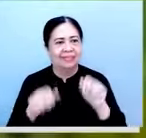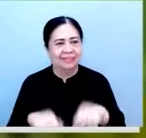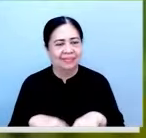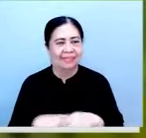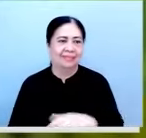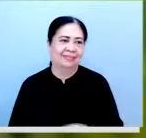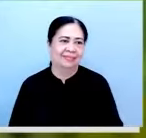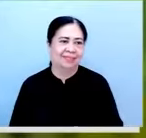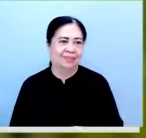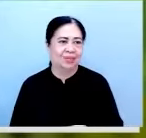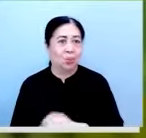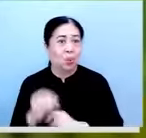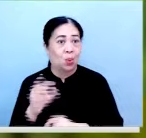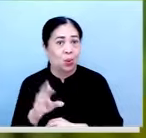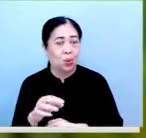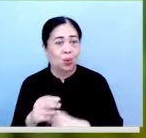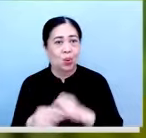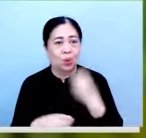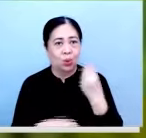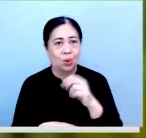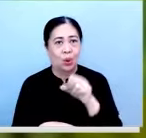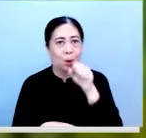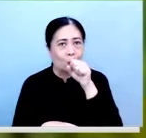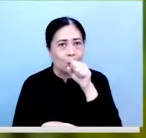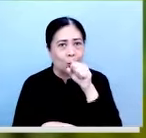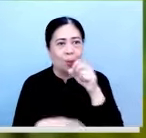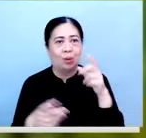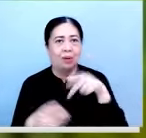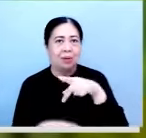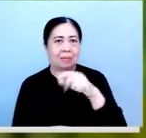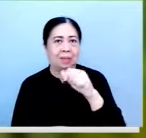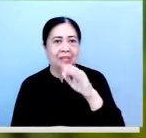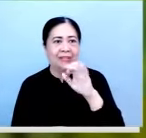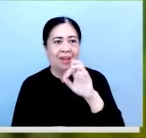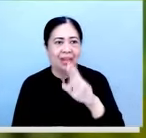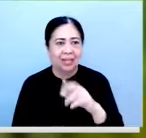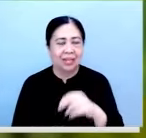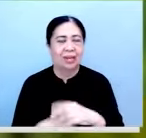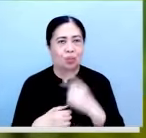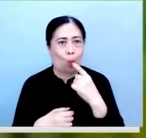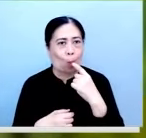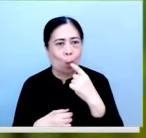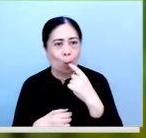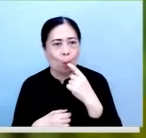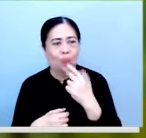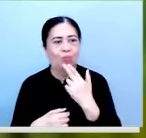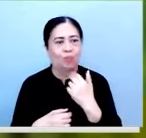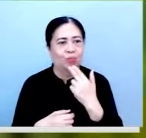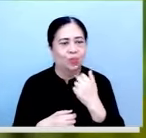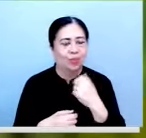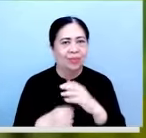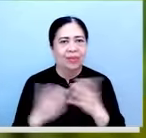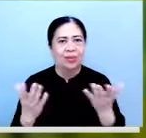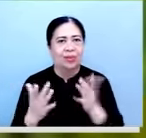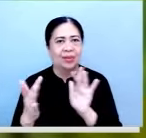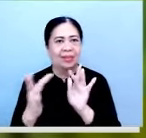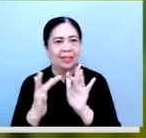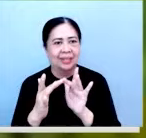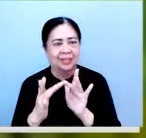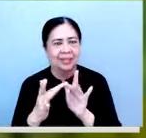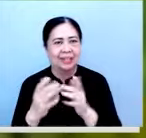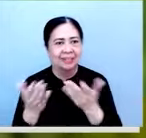Or pacifier. Yun. Yes, tama, yes. Tama. Sa mga babies. Cute. Ang ganda. Saan namin kayo makukontakt, Daddy